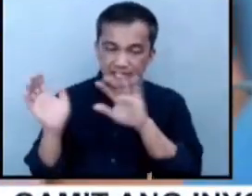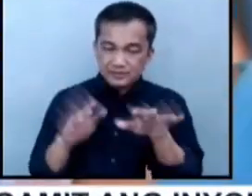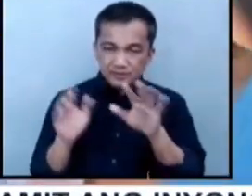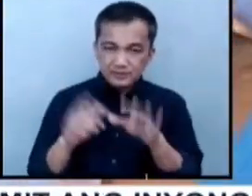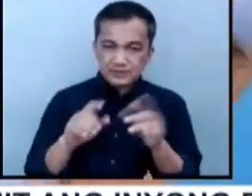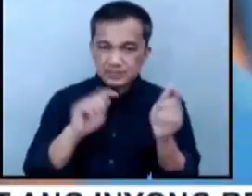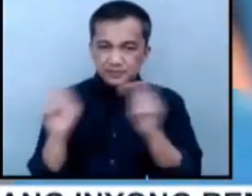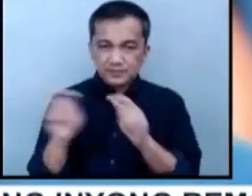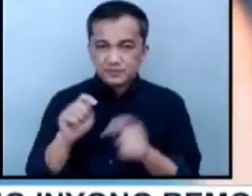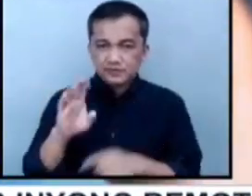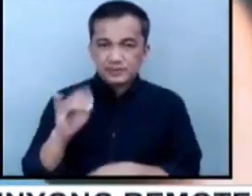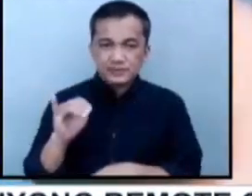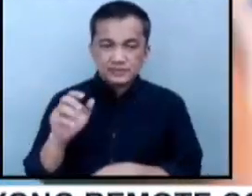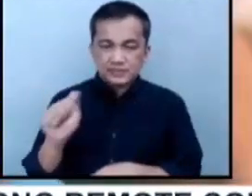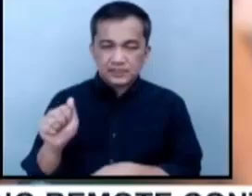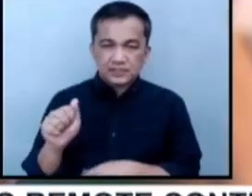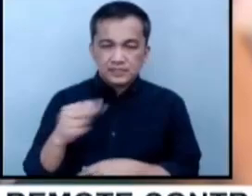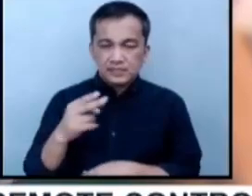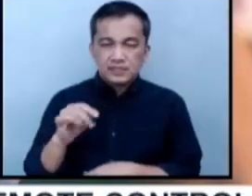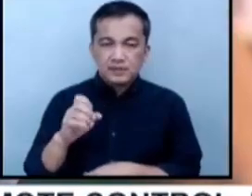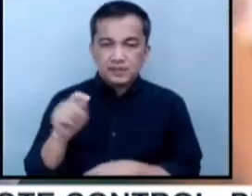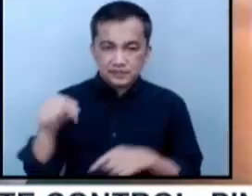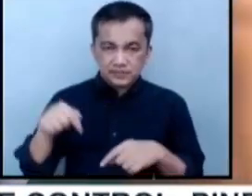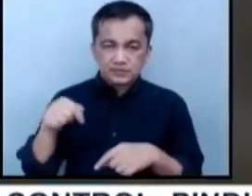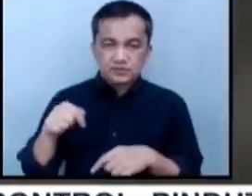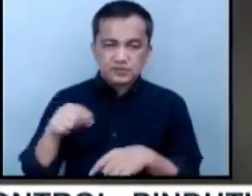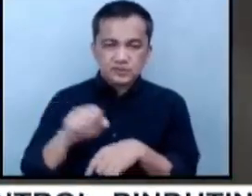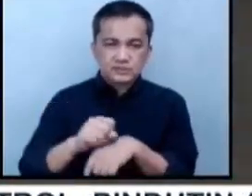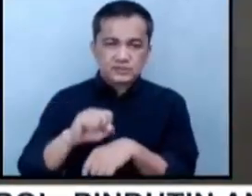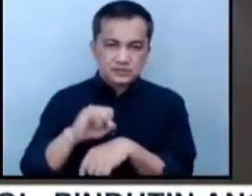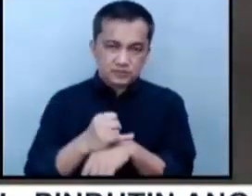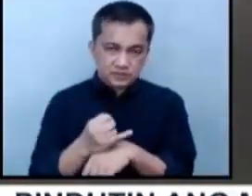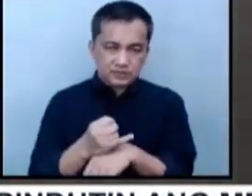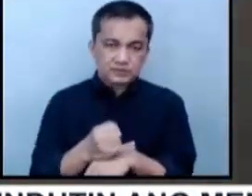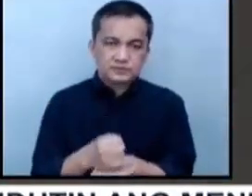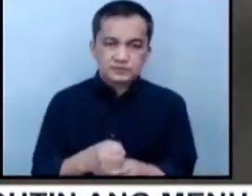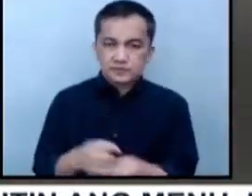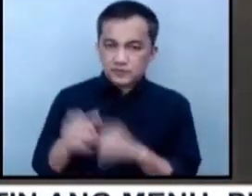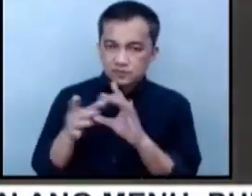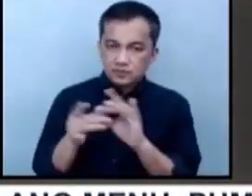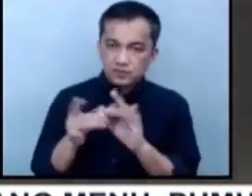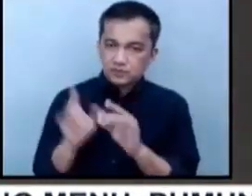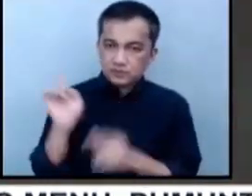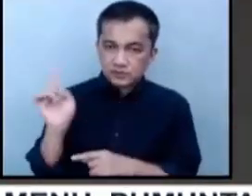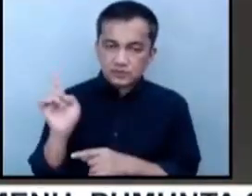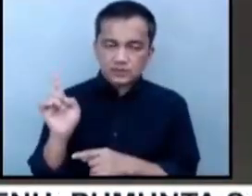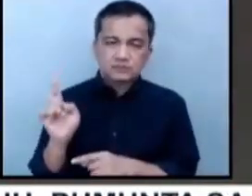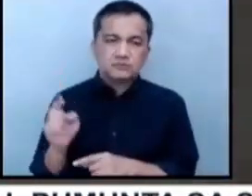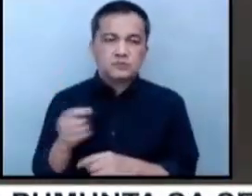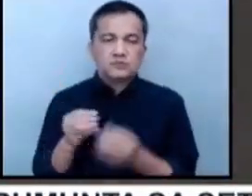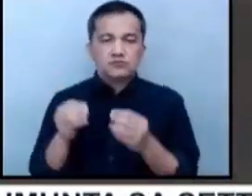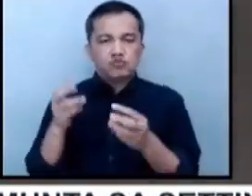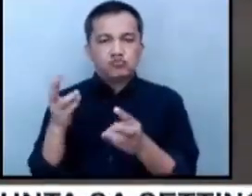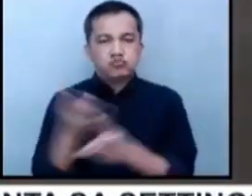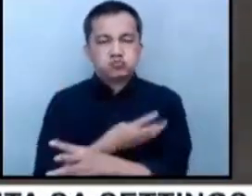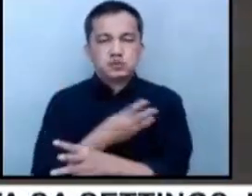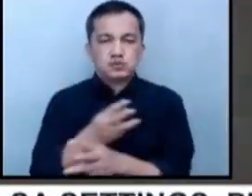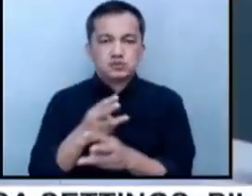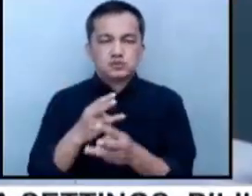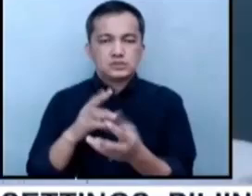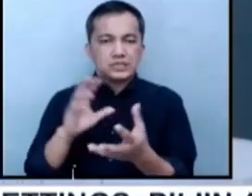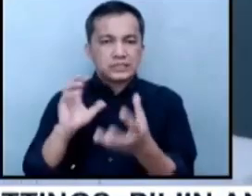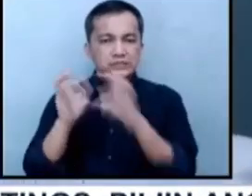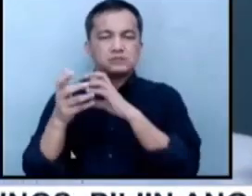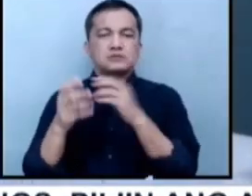karina at habagat dito sa City kwento niya ito na ang pinakamatinding kalamidad na naranasan